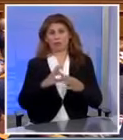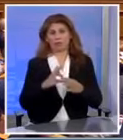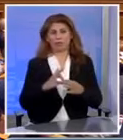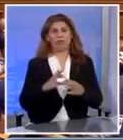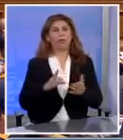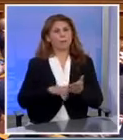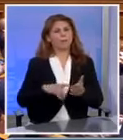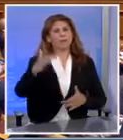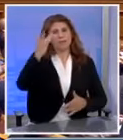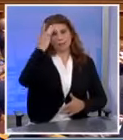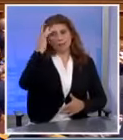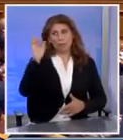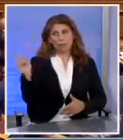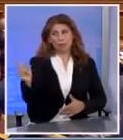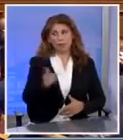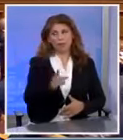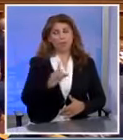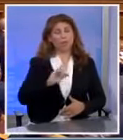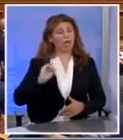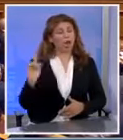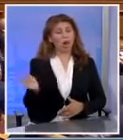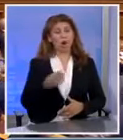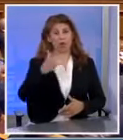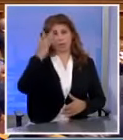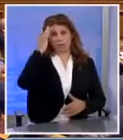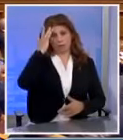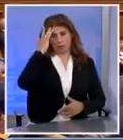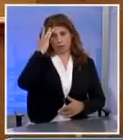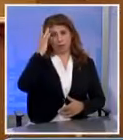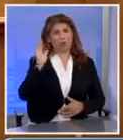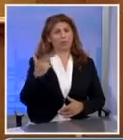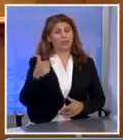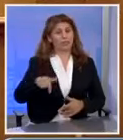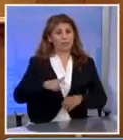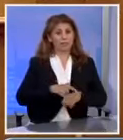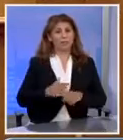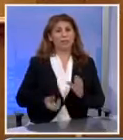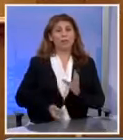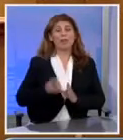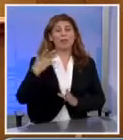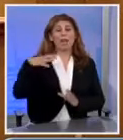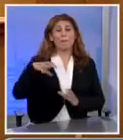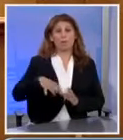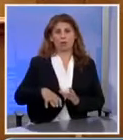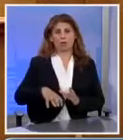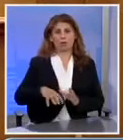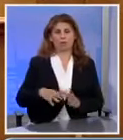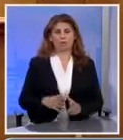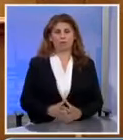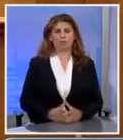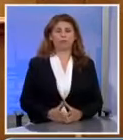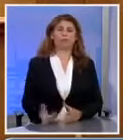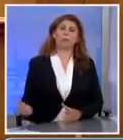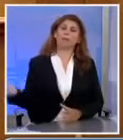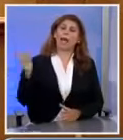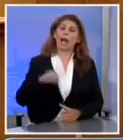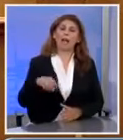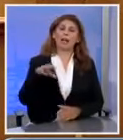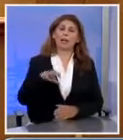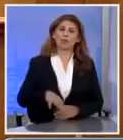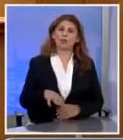Πρέπει να συνειδητοποιήσετε και να συνειδητοποιήσουμε όλοι μας ότι βρισκόμαστε σε μια νέα εποχή. Σε μια άλλη εποχή